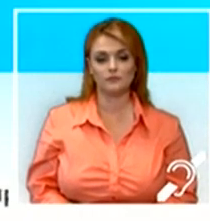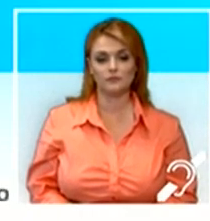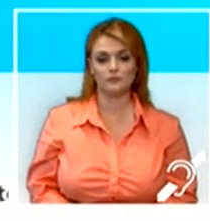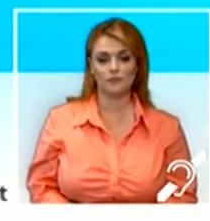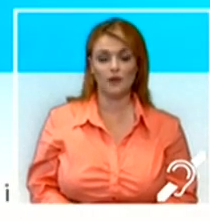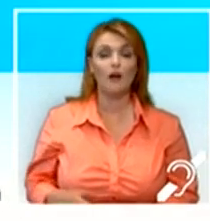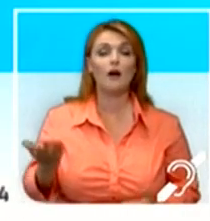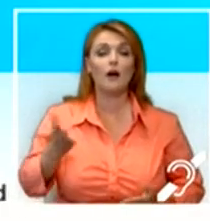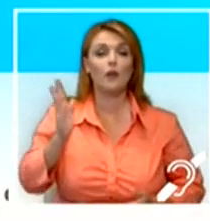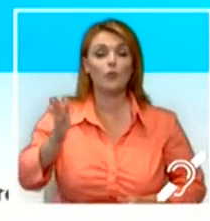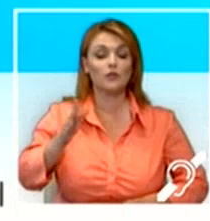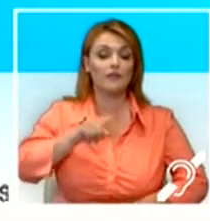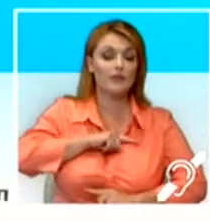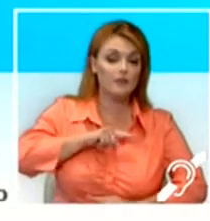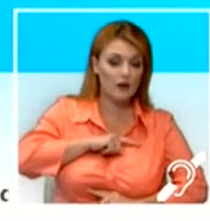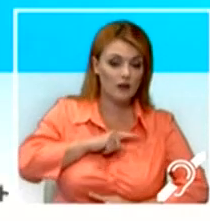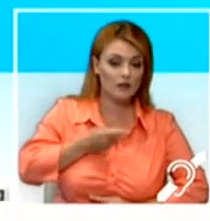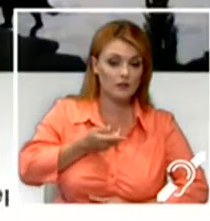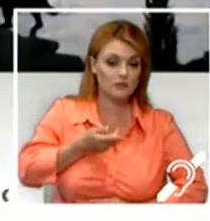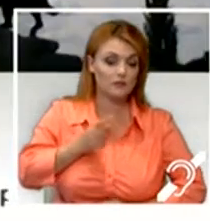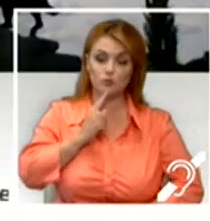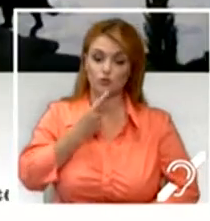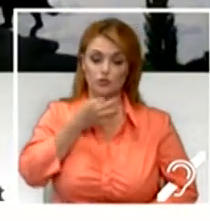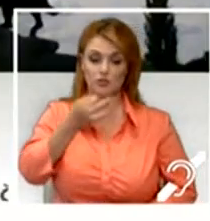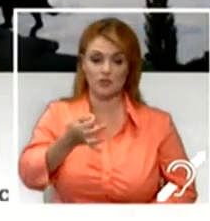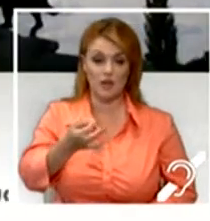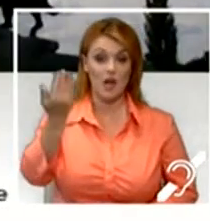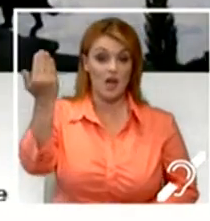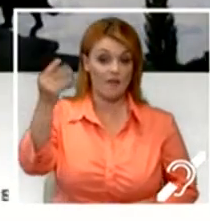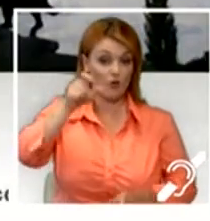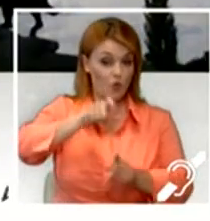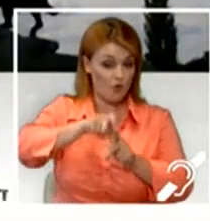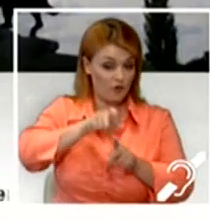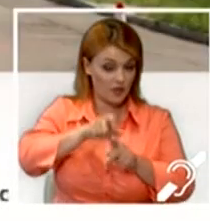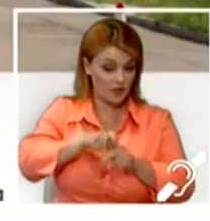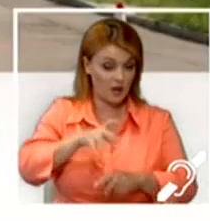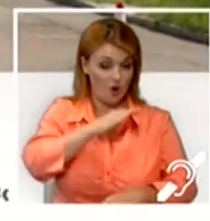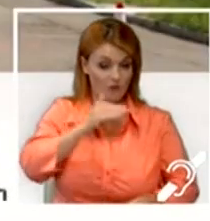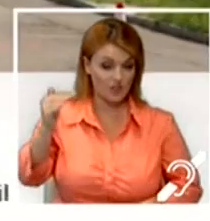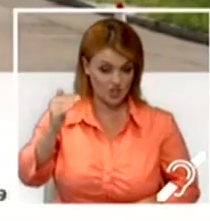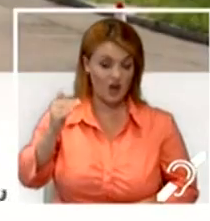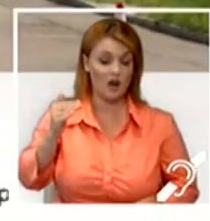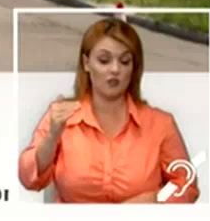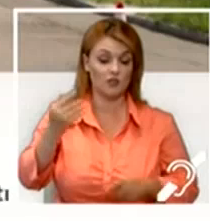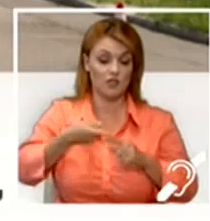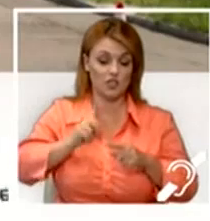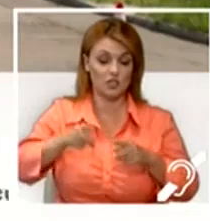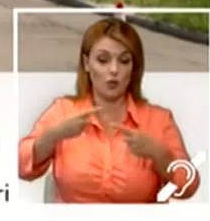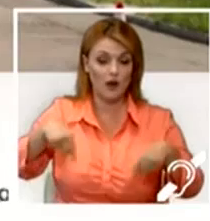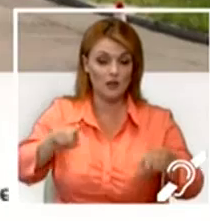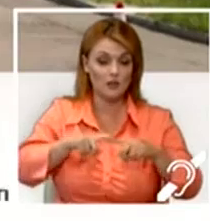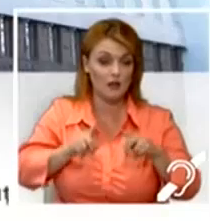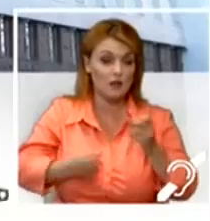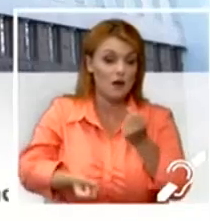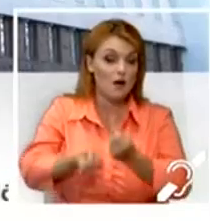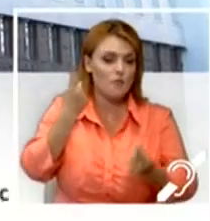будет финальная модель регулирования, нам сегодня трудно сказать. Declarația scandaloasă a oficialului de la reintegrare a stârnit numeroase